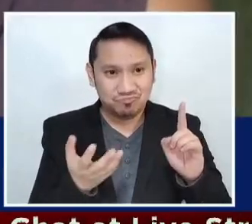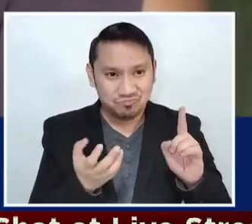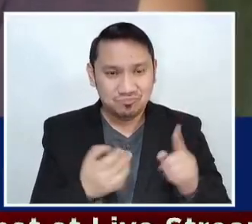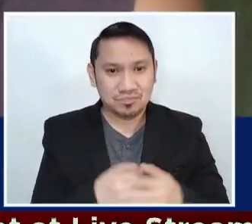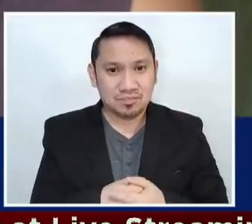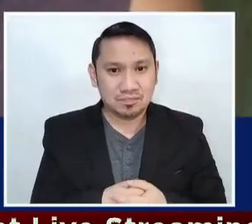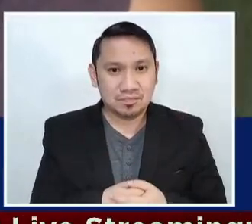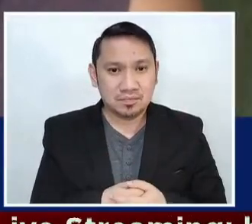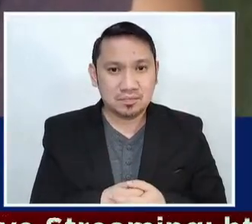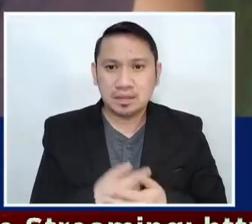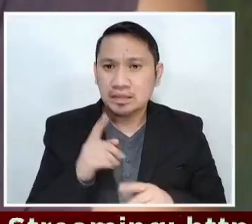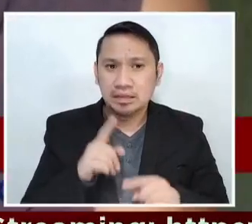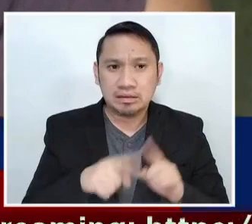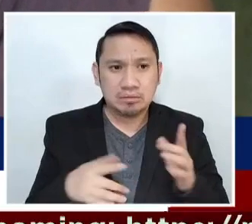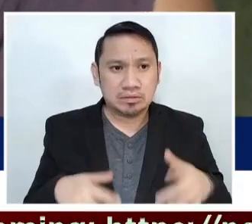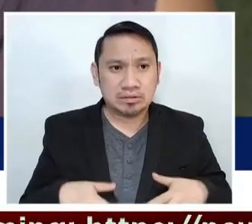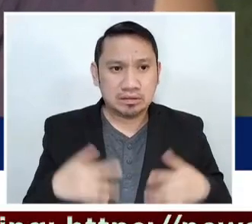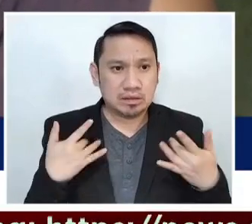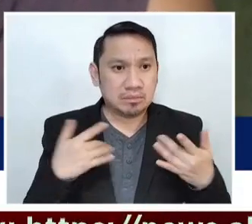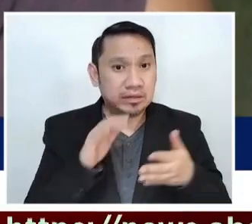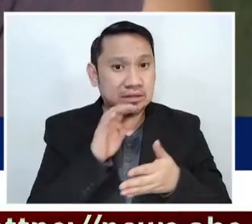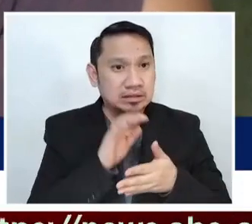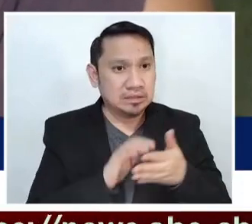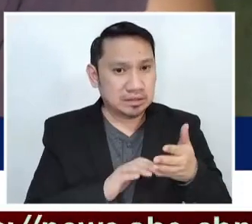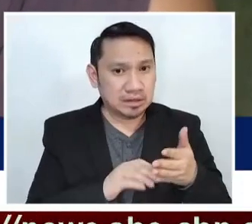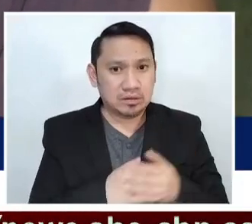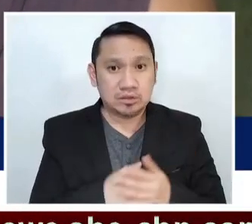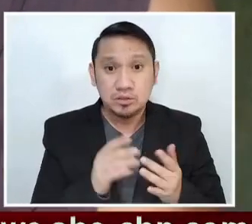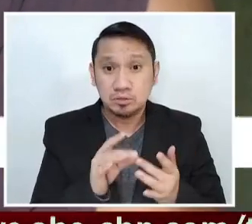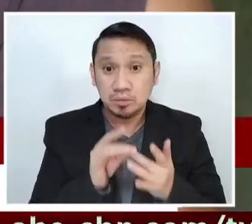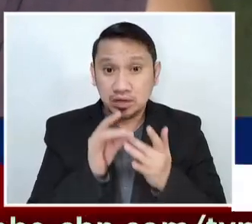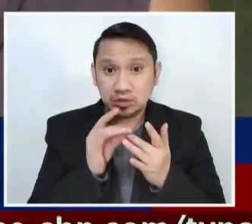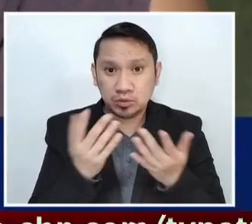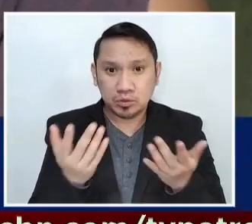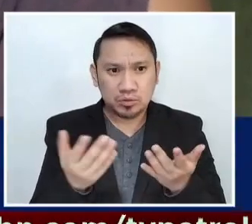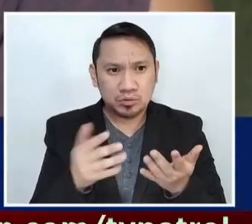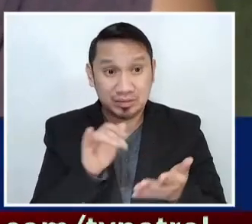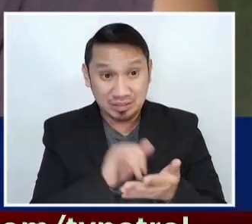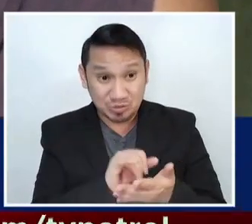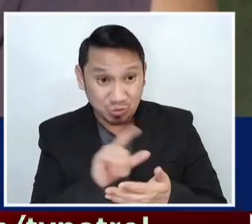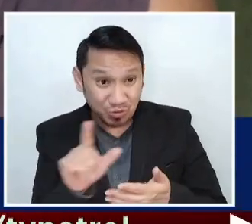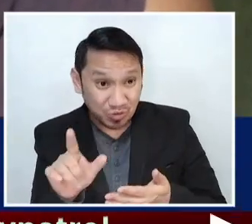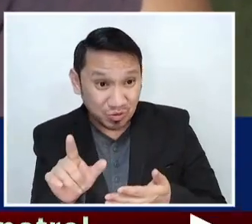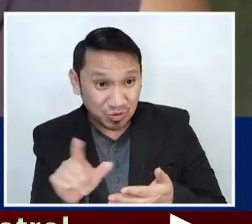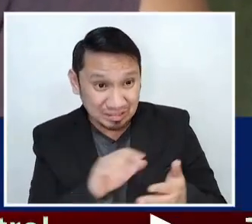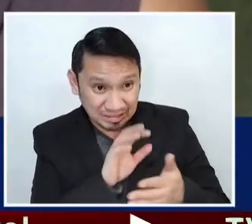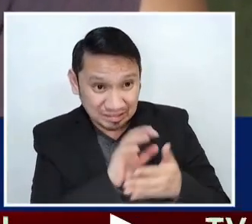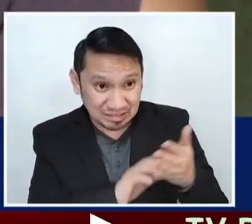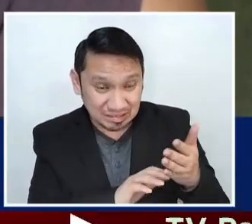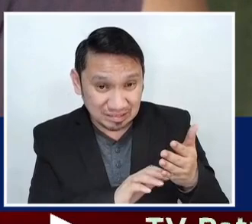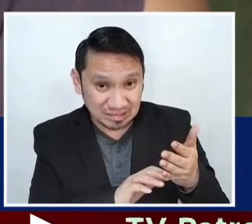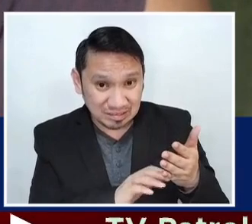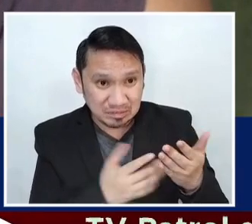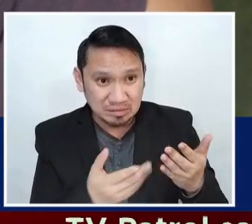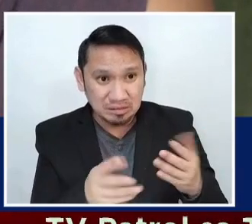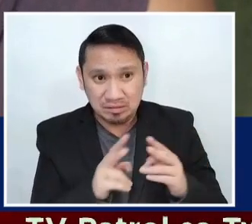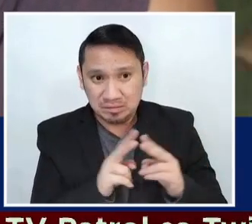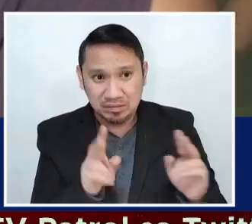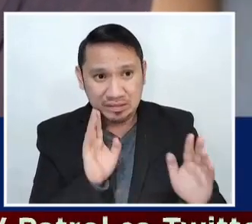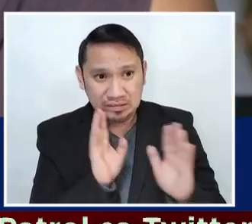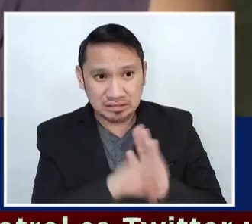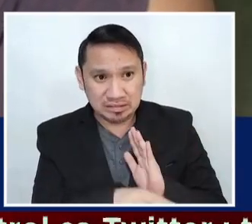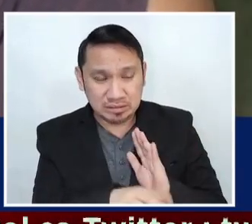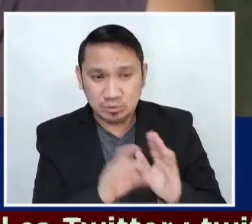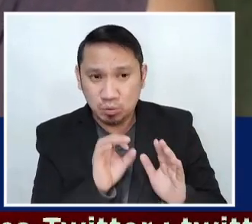Hindi naman kami mabubuhay lang sa diskwento lang. Lalo na kung diskwento, ganun lang. Yung panchichirya lang. Diba?